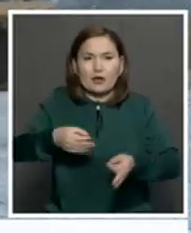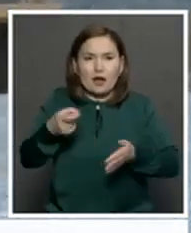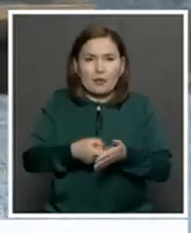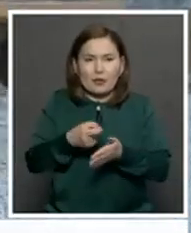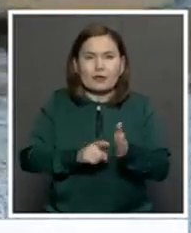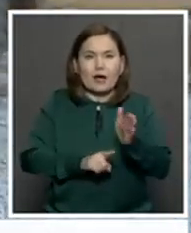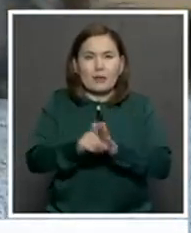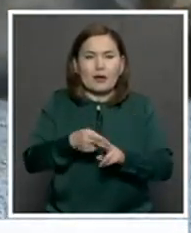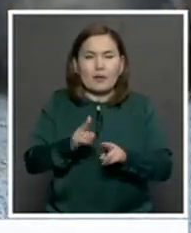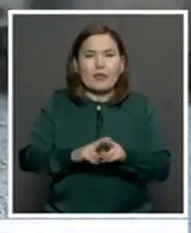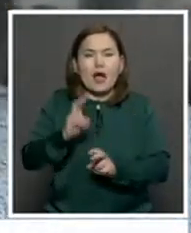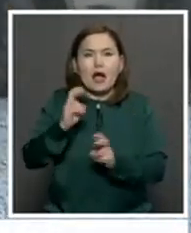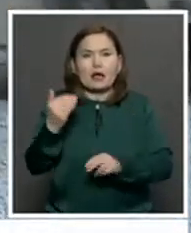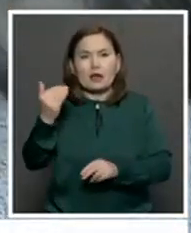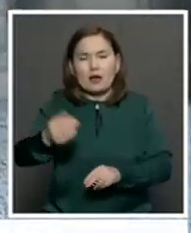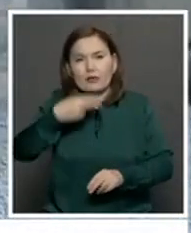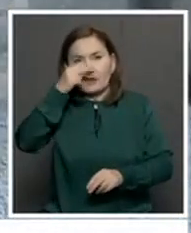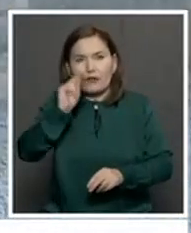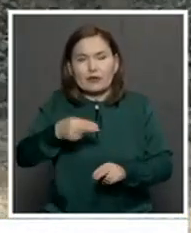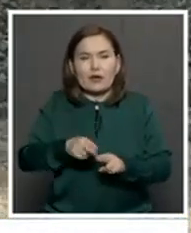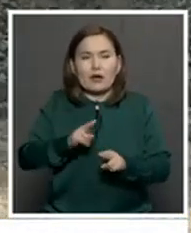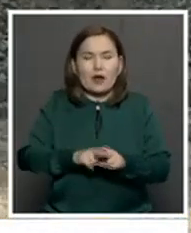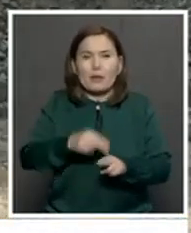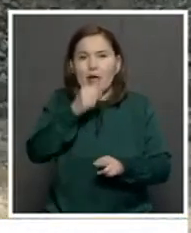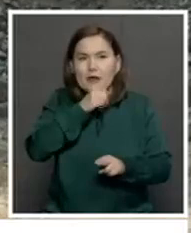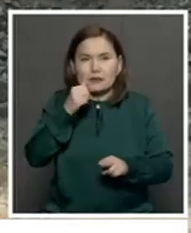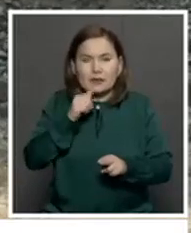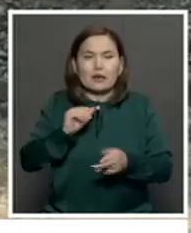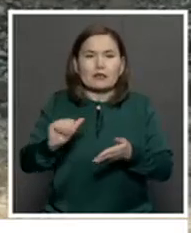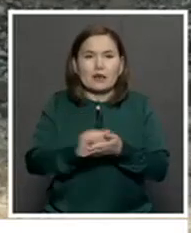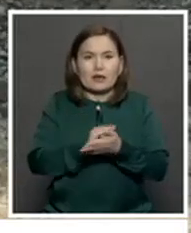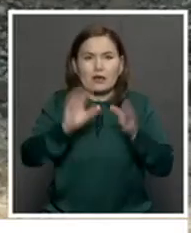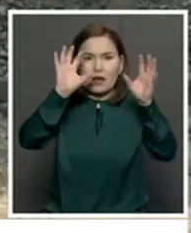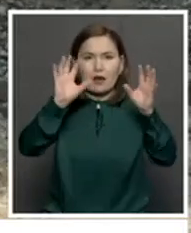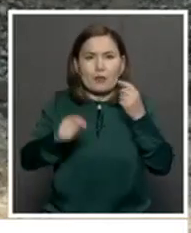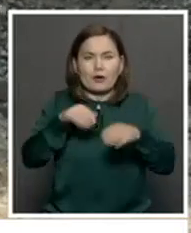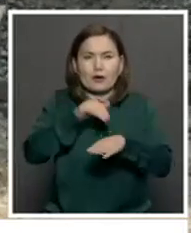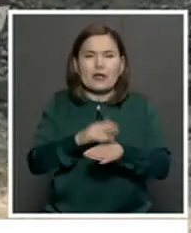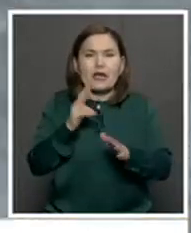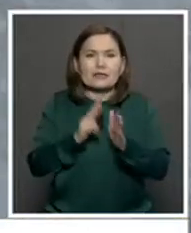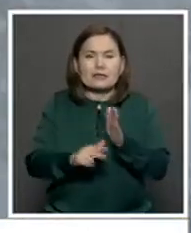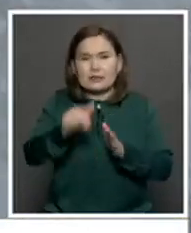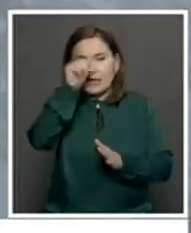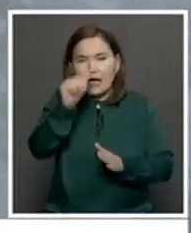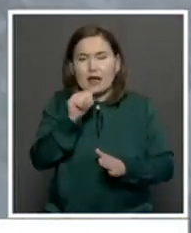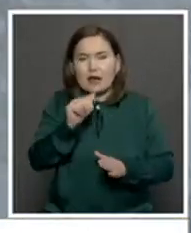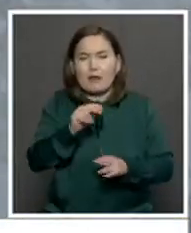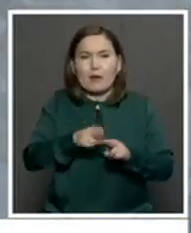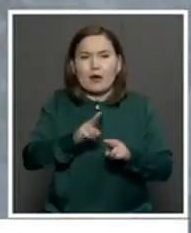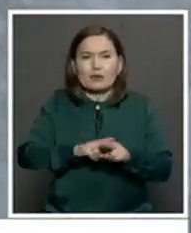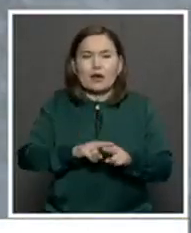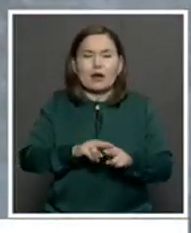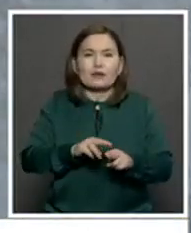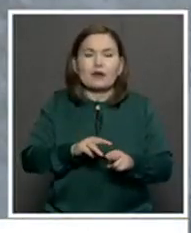жүріп жатыр. Сондай-ақ кәсіпорынға жалға алу келісім шартын дұрыс орындамағаны үшін 80 айлық есептік көрсеткіш мөлшерінде айыппұл